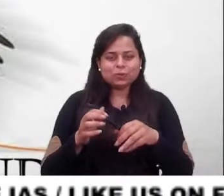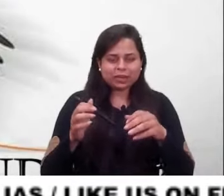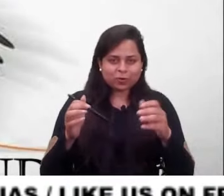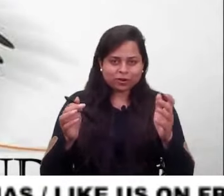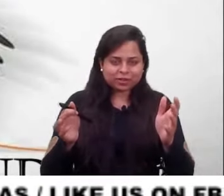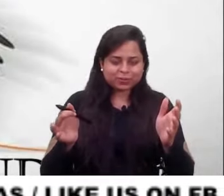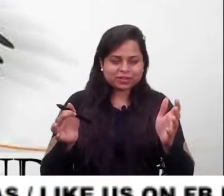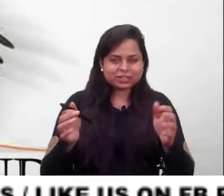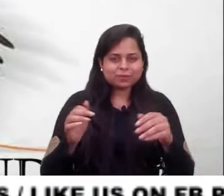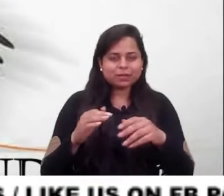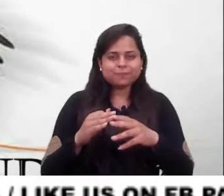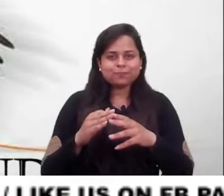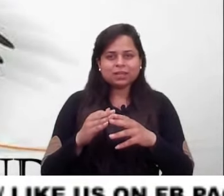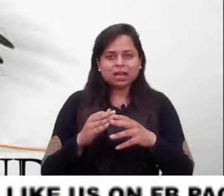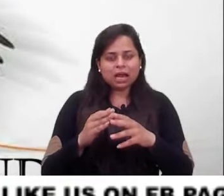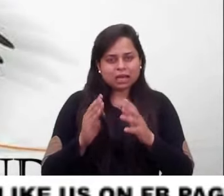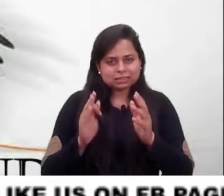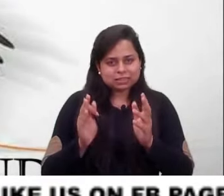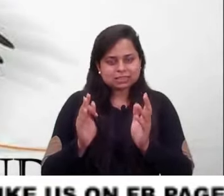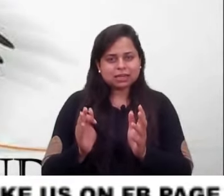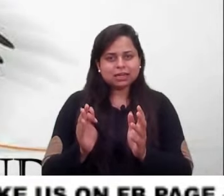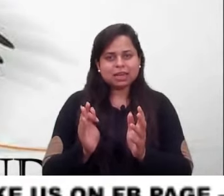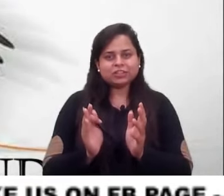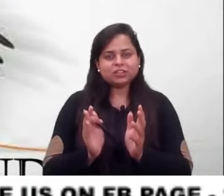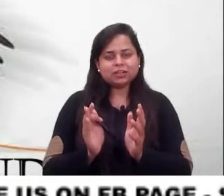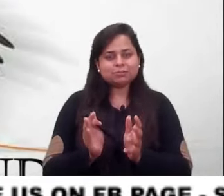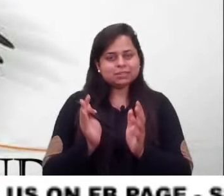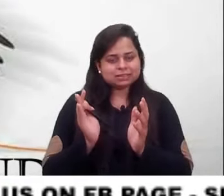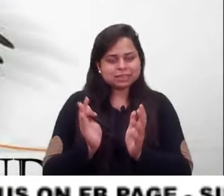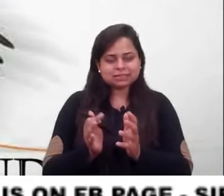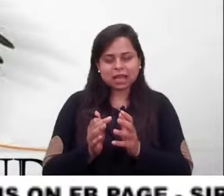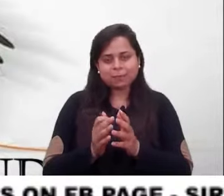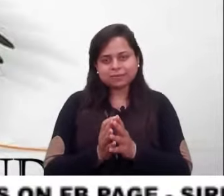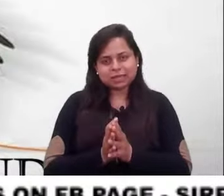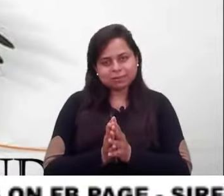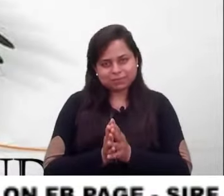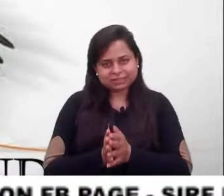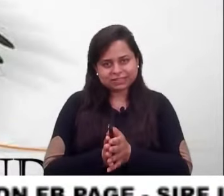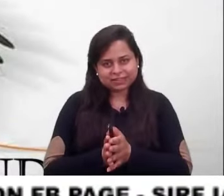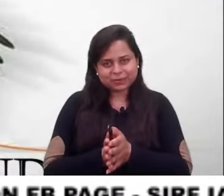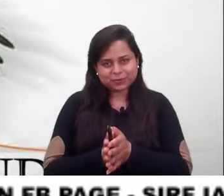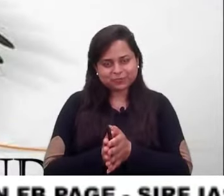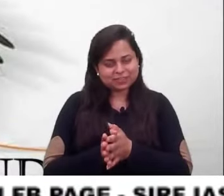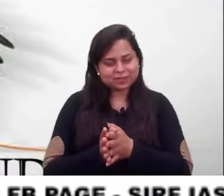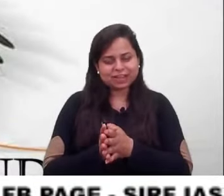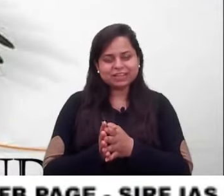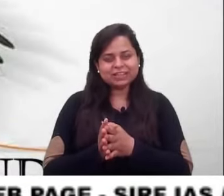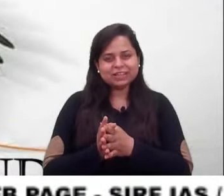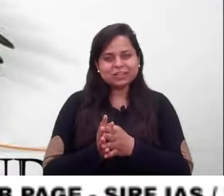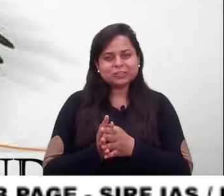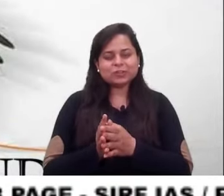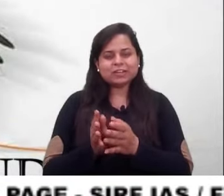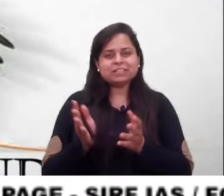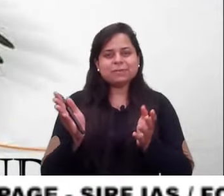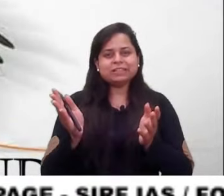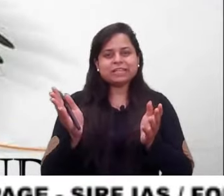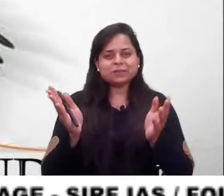उन्हें करते हुए इसका सब्सक्राइब करें